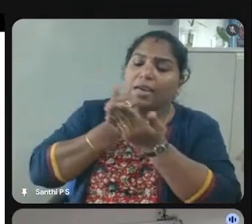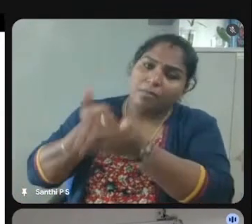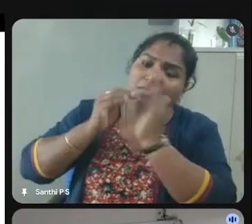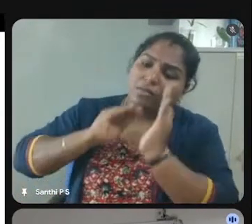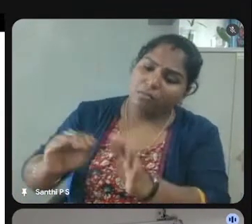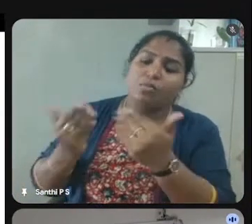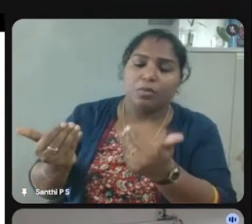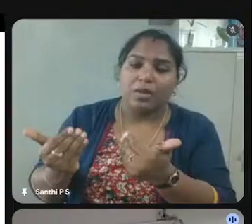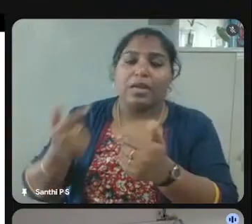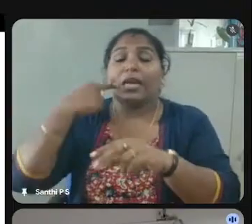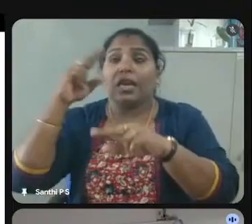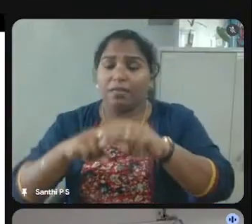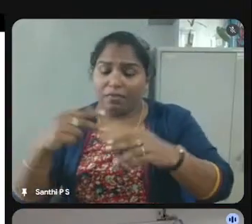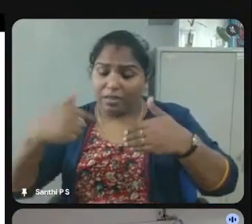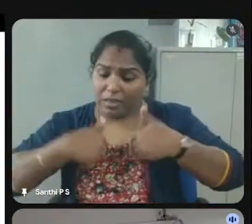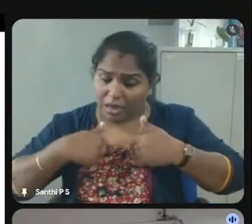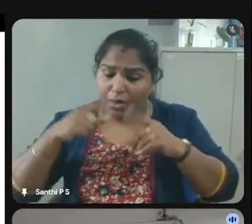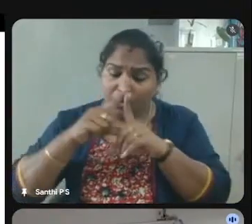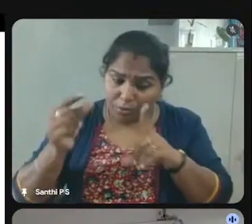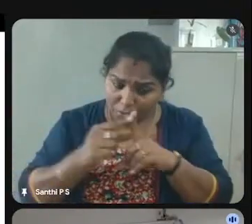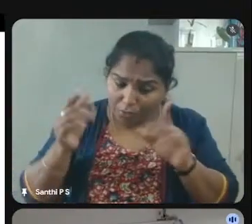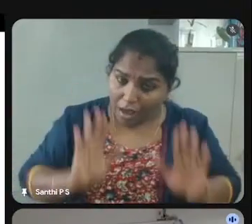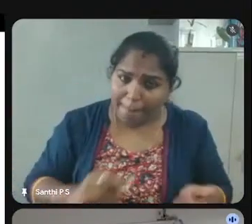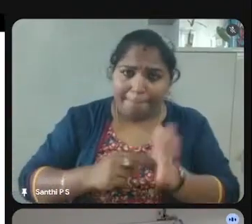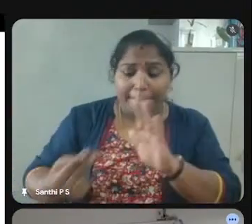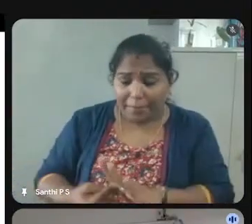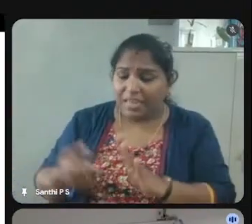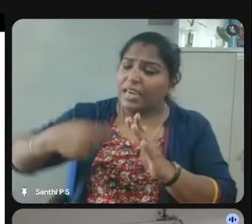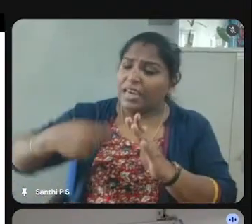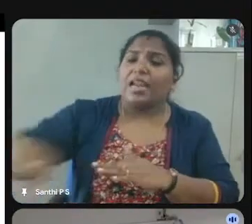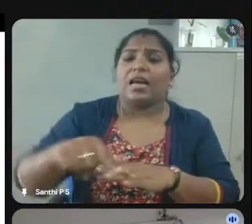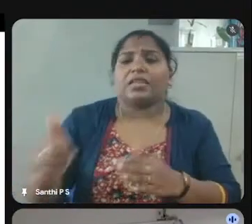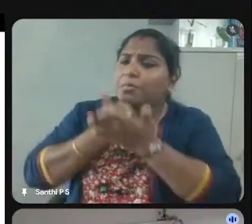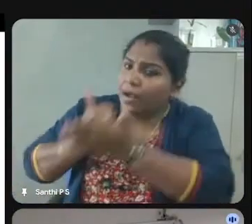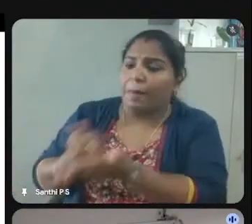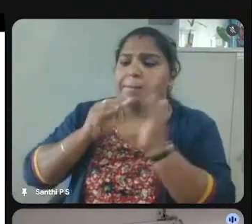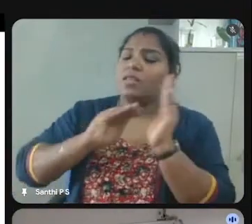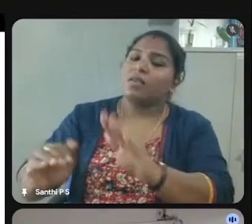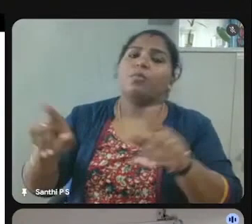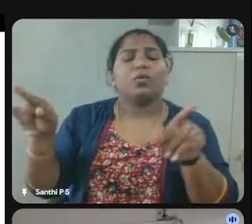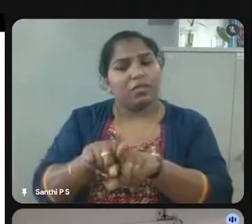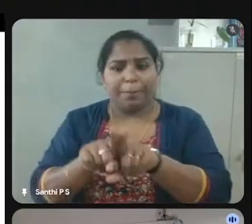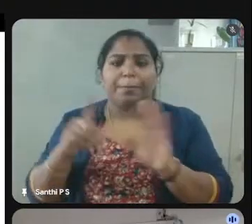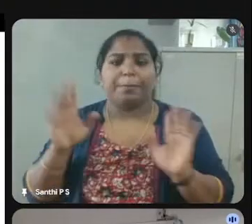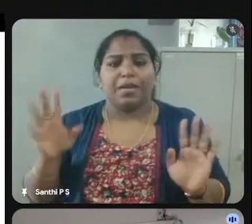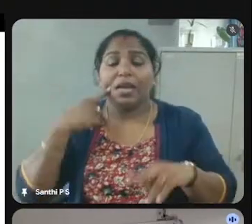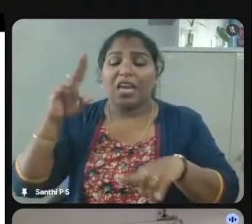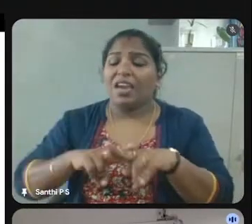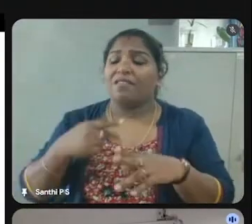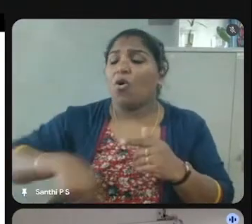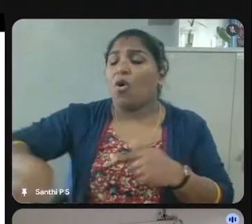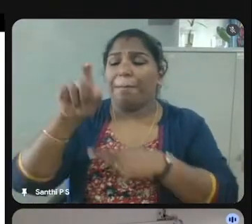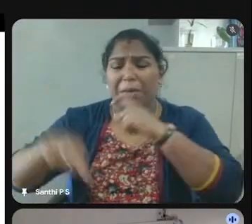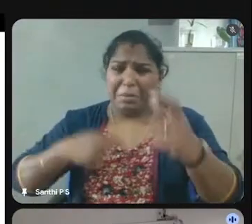ഞാനത് ചെയ്യുന്നുണ്ട്, അത് എനിക്ക് വേണ്ടിയാണ്, എനിക്കും നിങ്ങൾക്കും വേണ്ടിയാണ് എന്ന് എനിക്ക് പറയാൻ പറ്റണം. ആ ഒരു നമ്മളെ ഒപ്പോസ് ചെയ്ത് വരുന്നവരോട് അല്ല, ഞാനത്